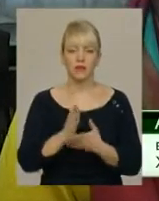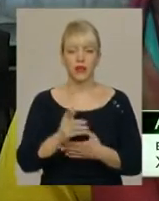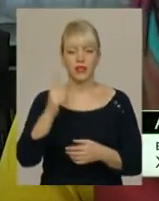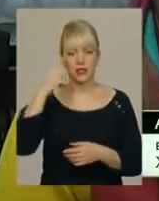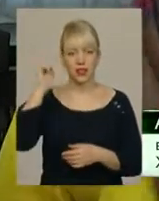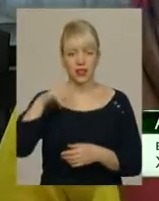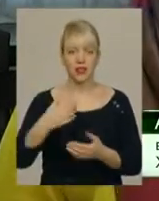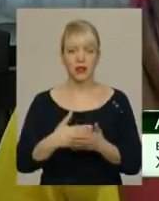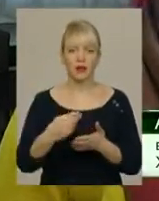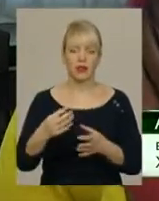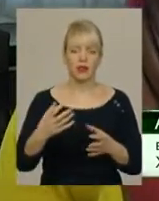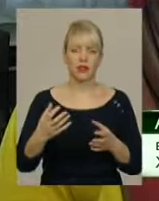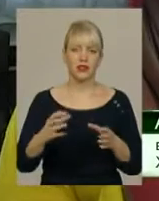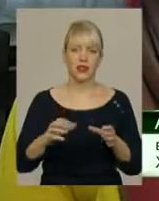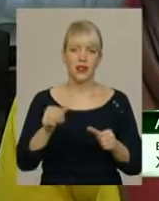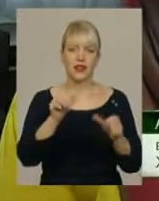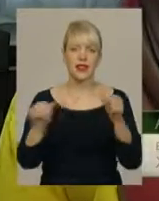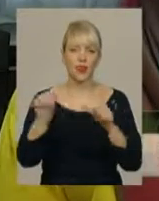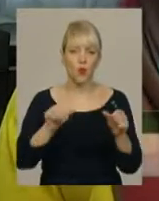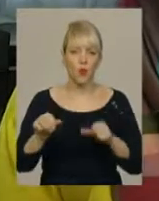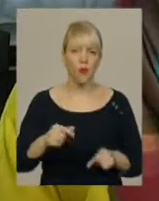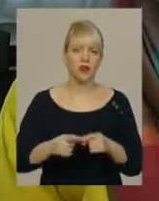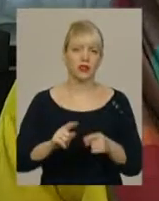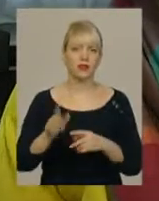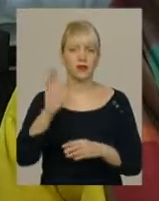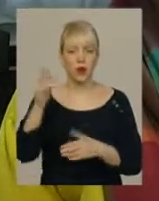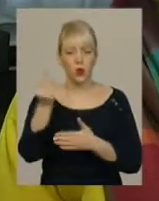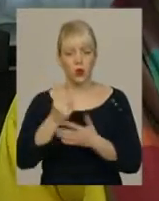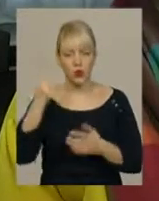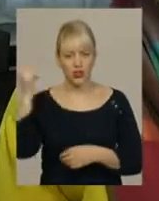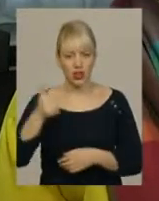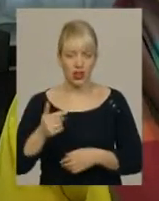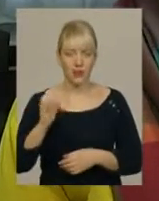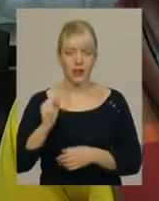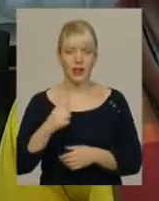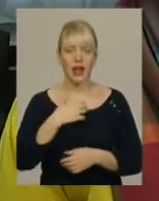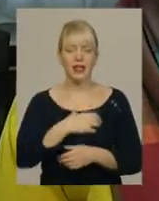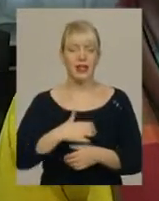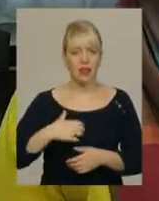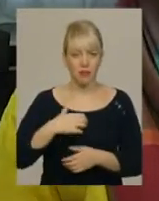академічні знання там натюрморту, перспективи художньої грамоти, а насамперед вона